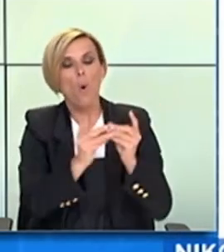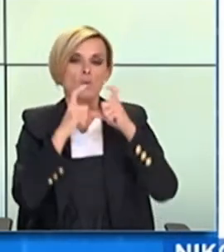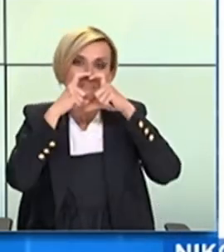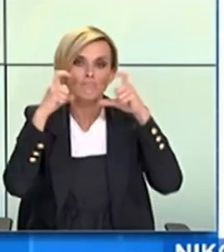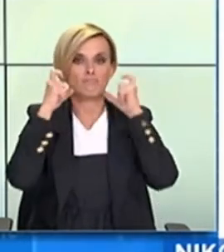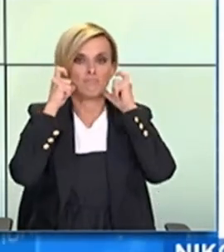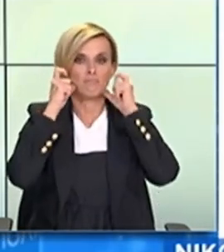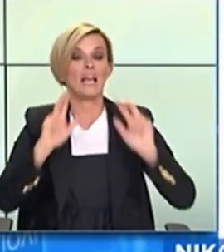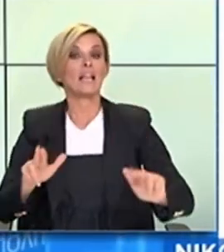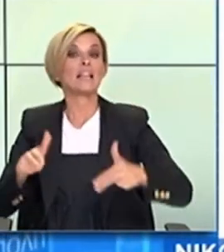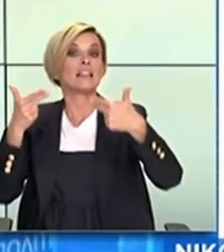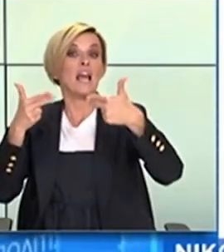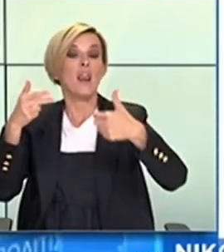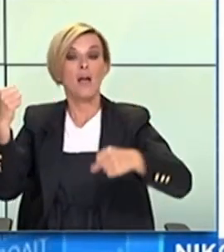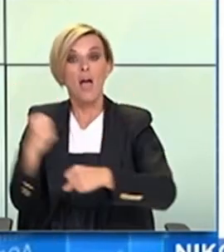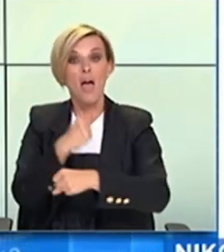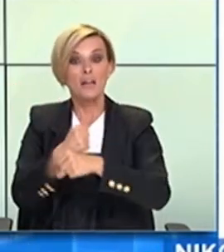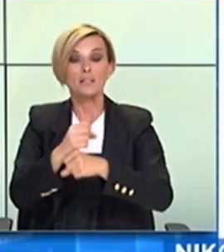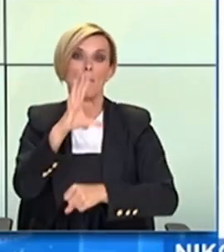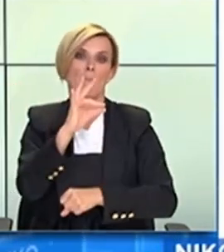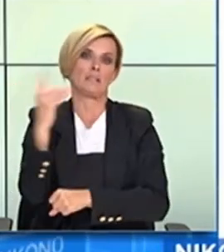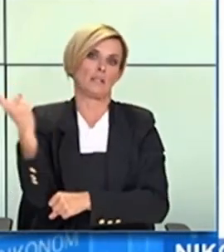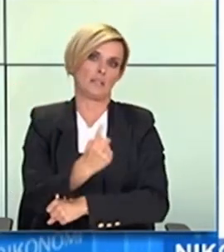Υπότιτλοι AUTHORWAVE